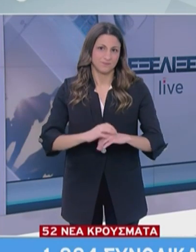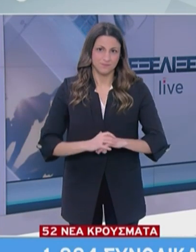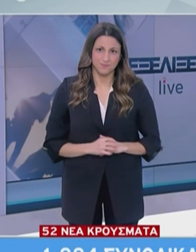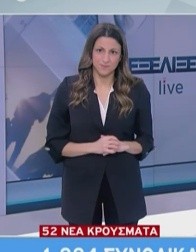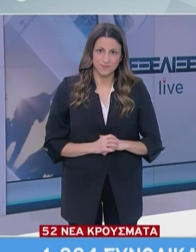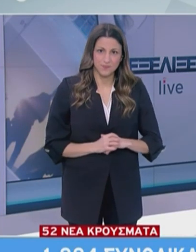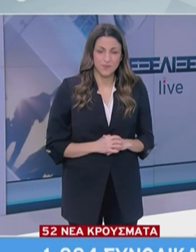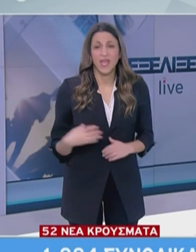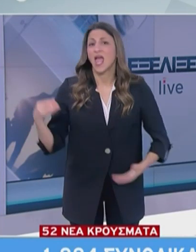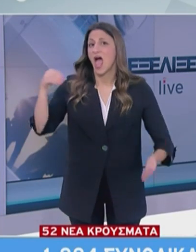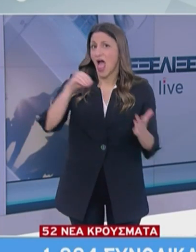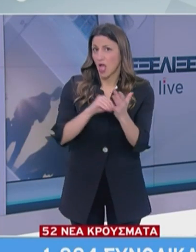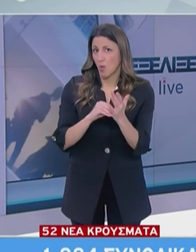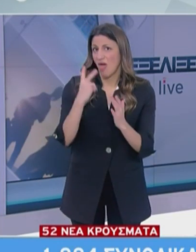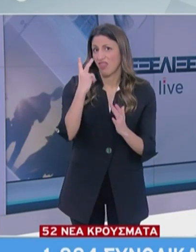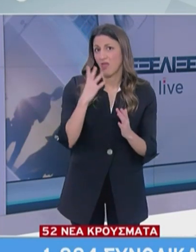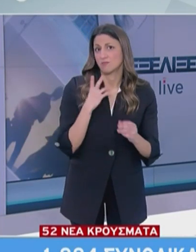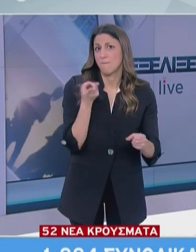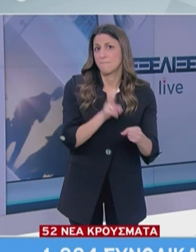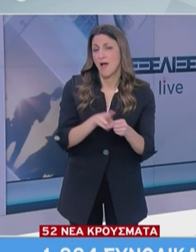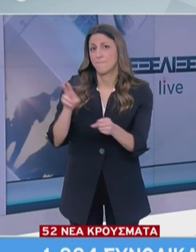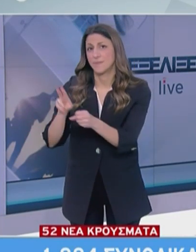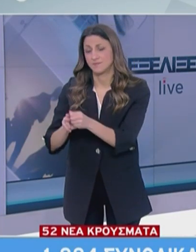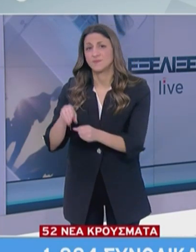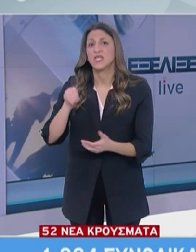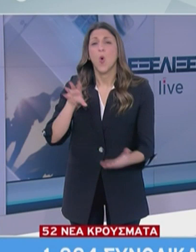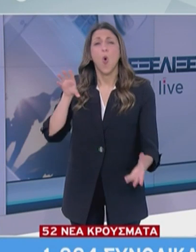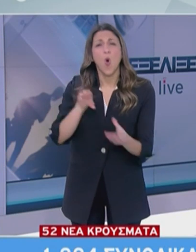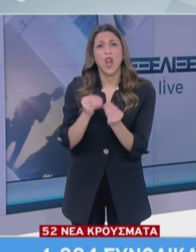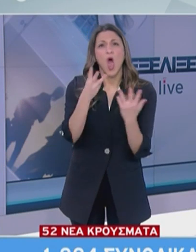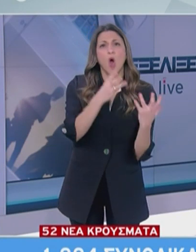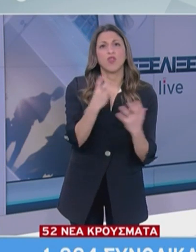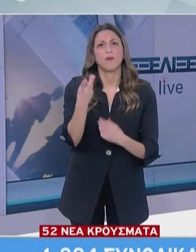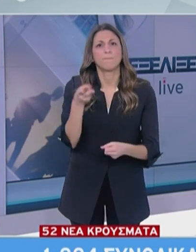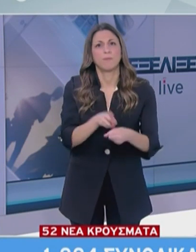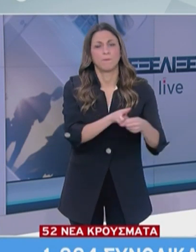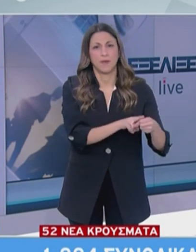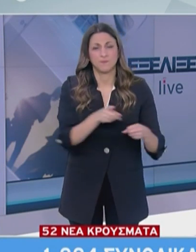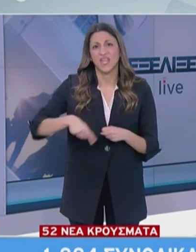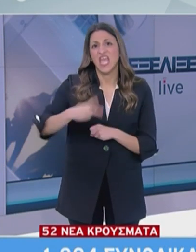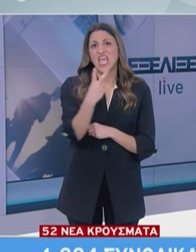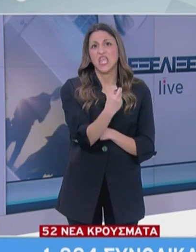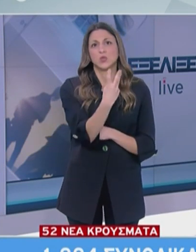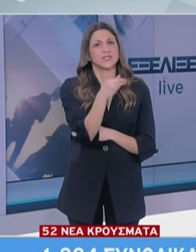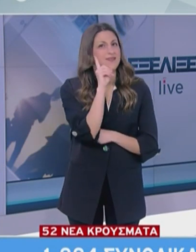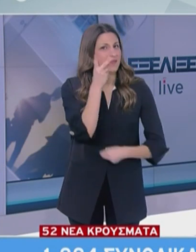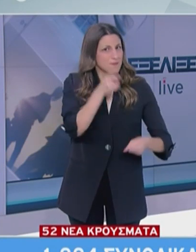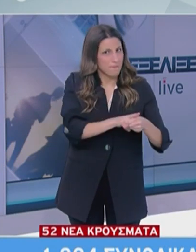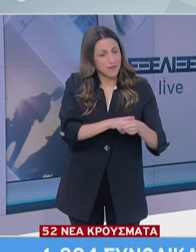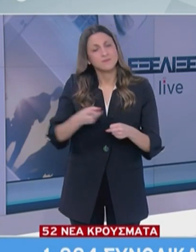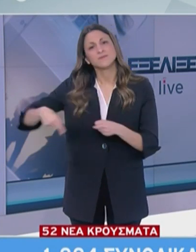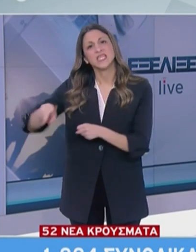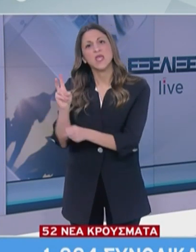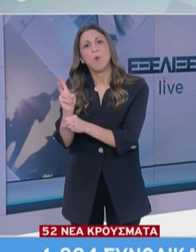Τέλος, έχουμε 2 ακόμα καταγεγραμμένους θανάτους και 83 θανάτους συνολικά στη χώρα. 23 αφορούν γυναίκες και οι υπόλοιποι